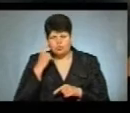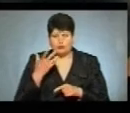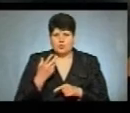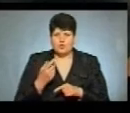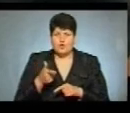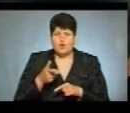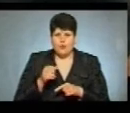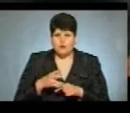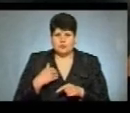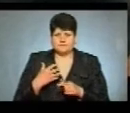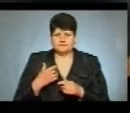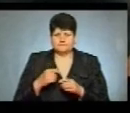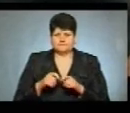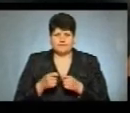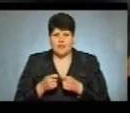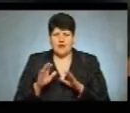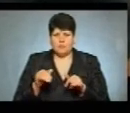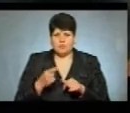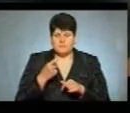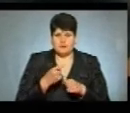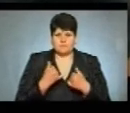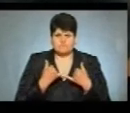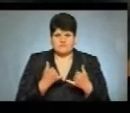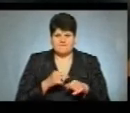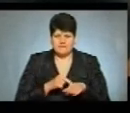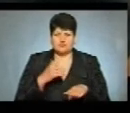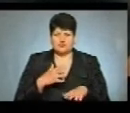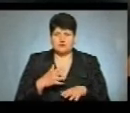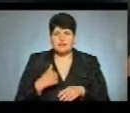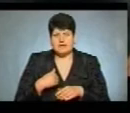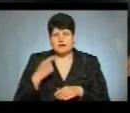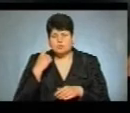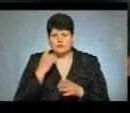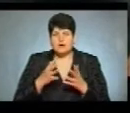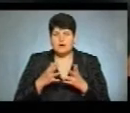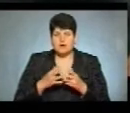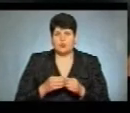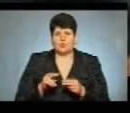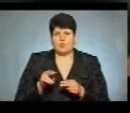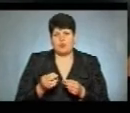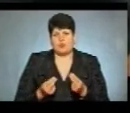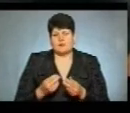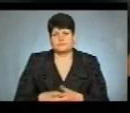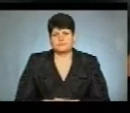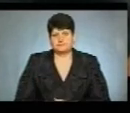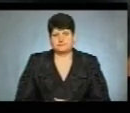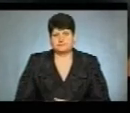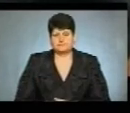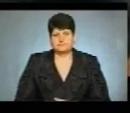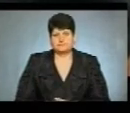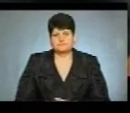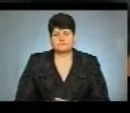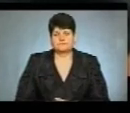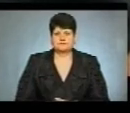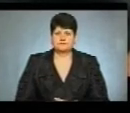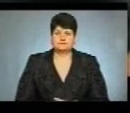пенальті нас надломив. А потім їх перевага відчулась. Я думаю, рахунок по грі. Нас надломили, і потім, звісно,